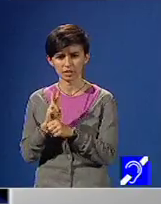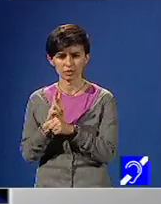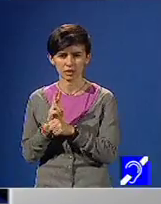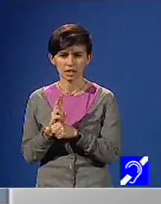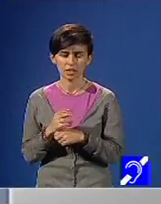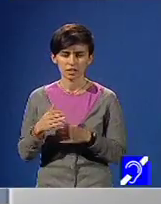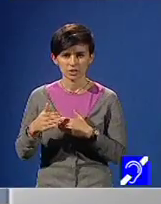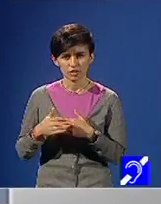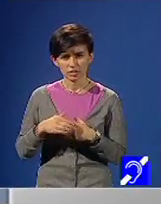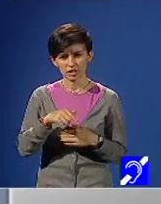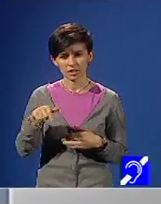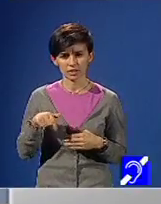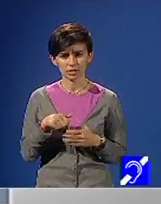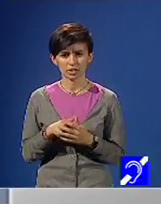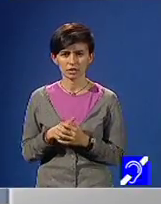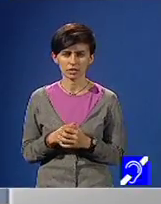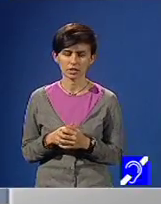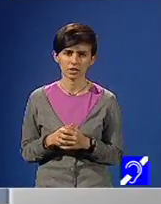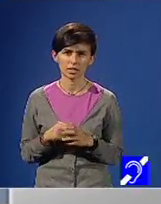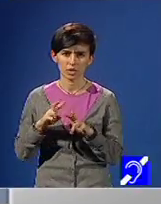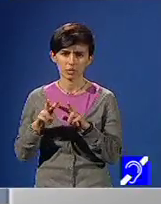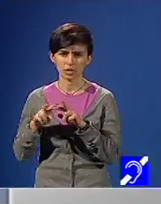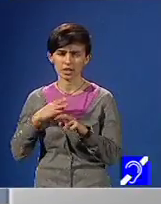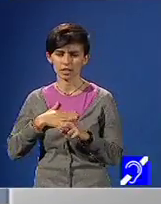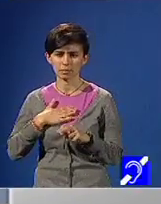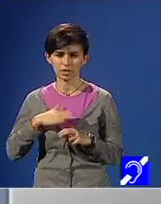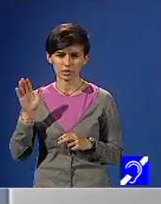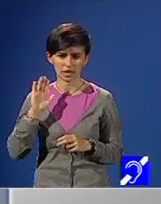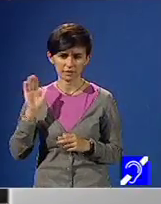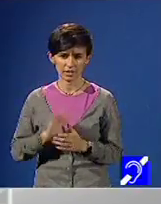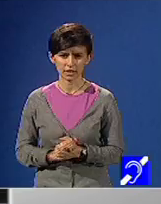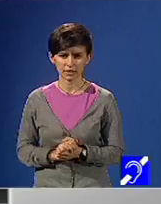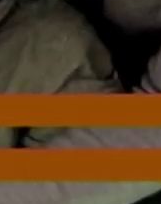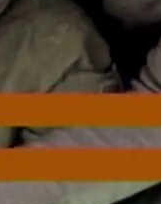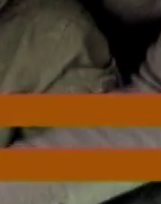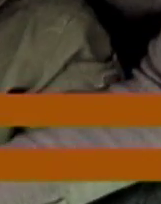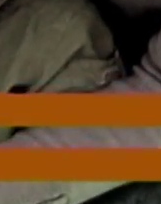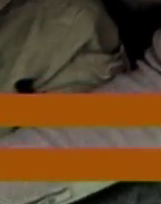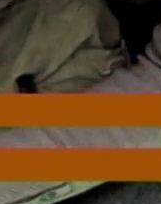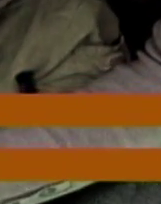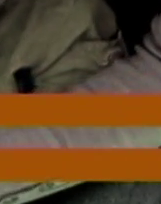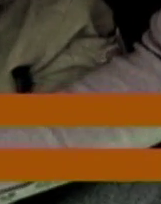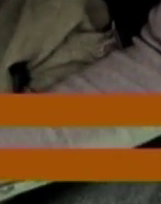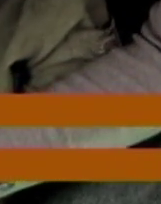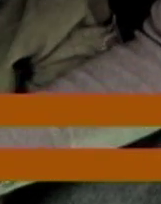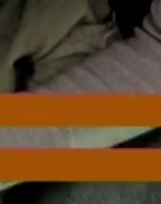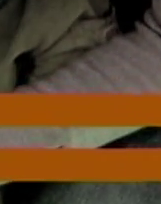domnilor, pentru că ne-ați urmărit. Sunt Ovidiu Damian, să aveți un weekend excelent. La revedere! Pentru